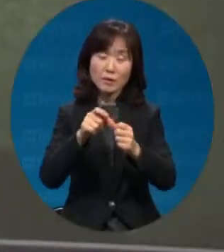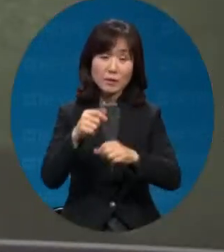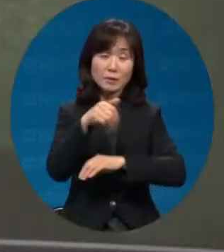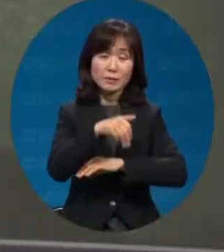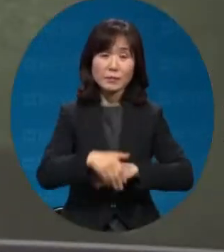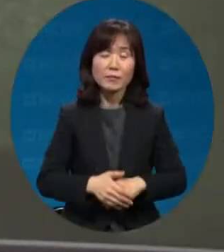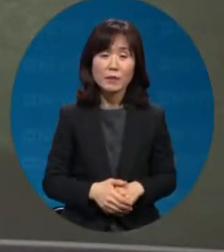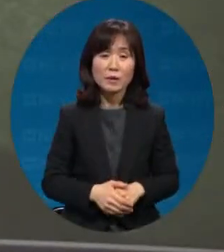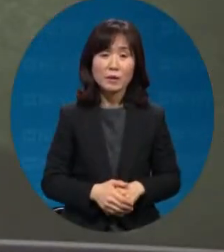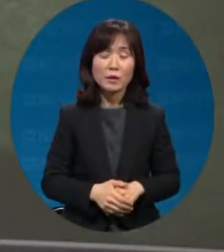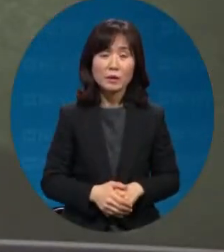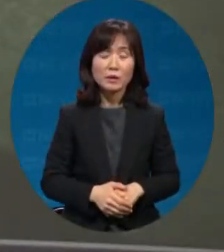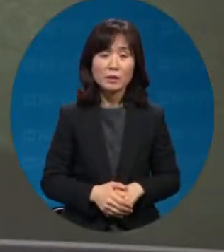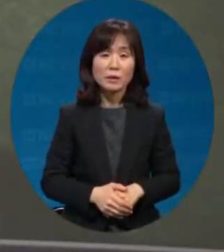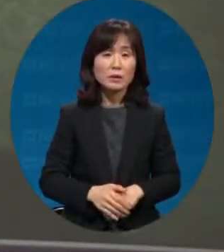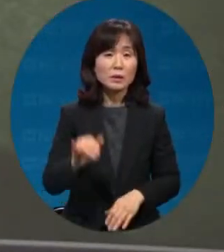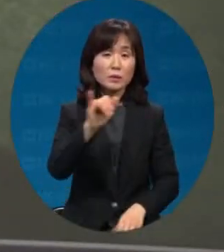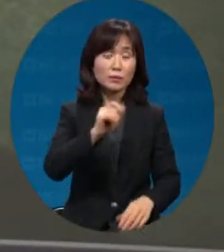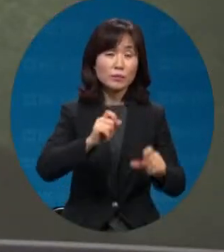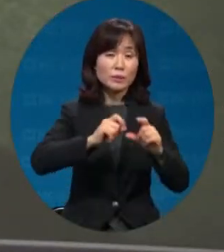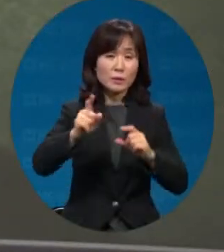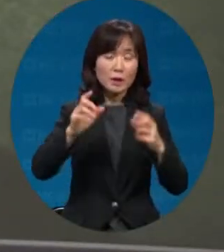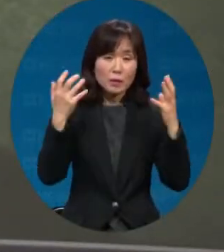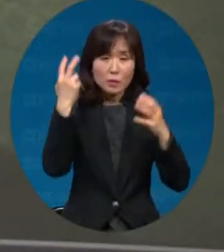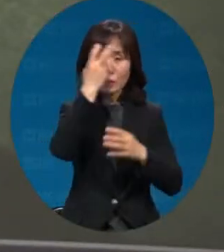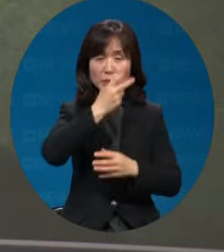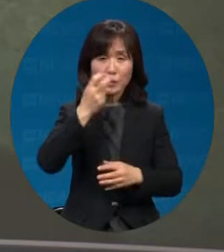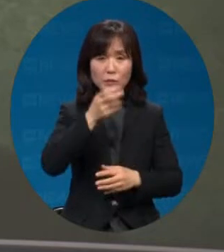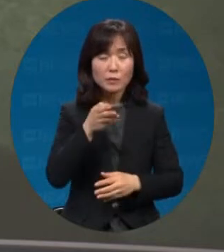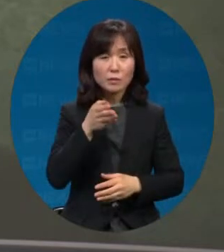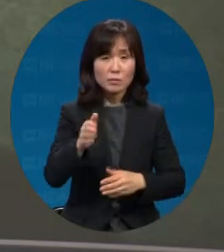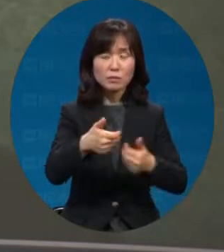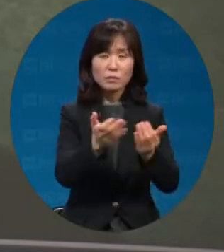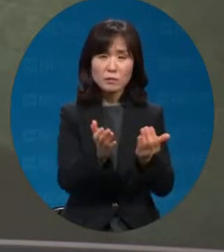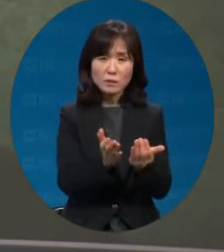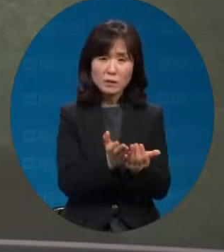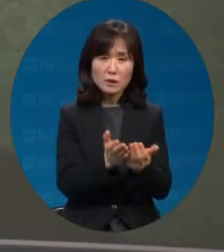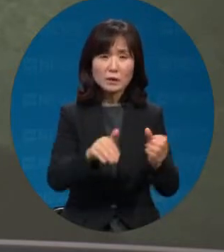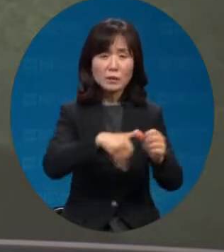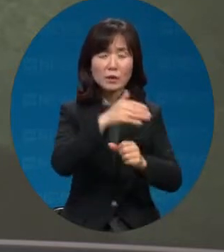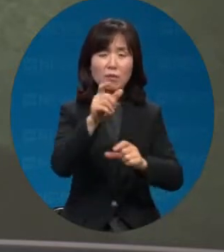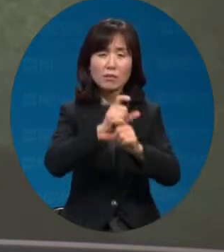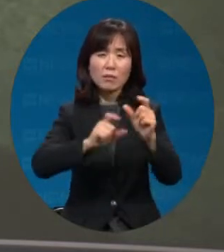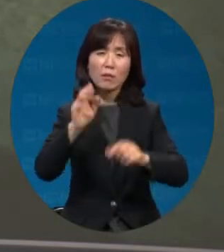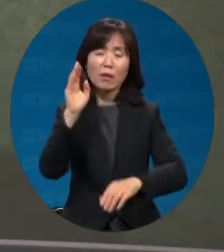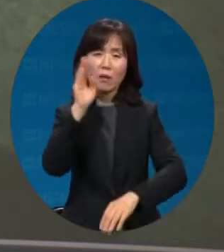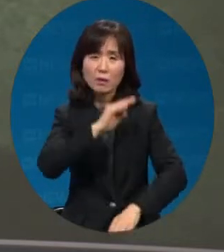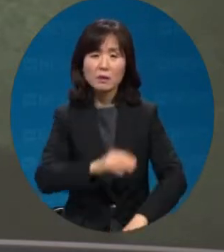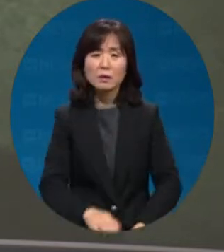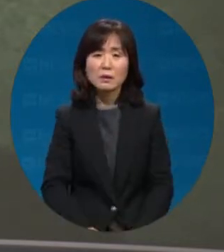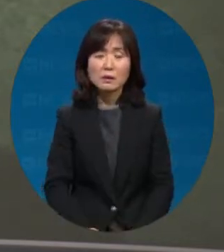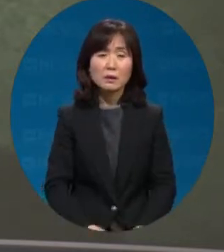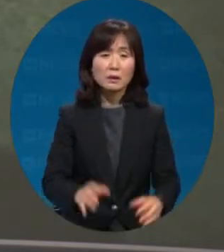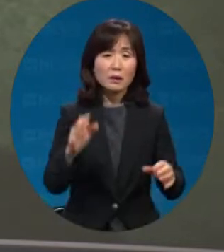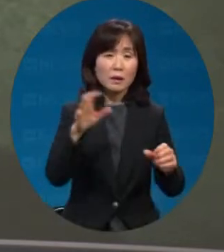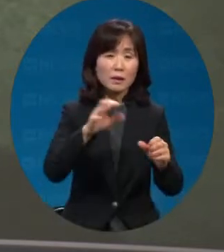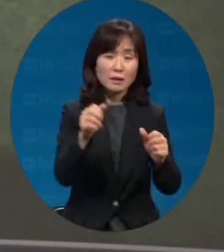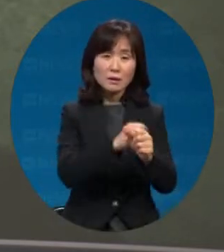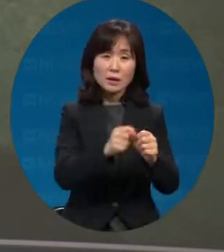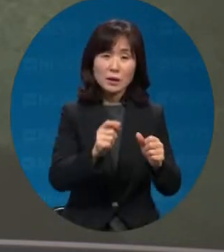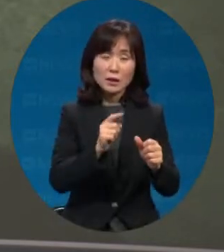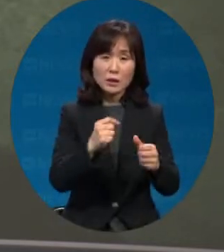네, 보신 사례와 달리 전국 대부분의 아동보호 전문기관의 사정은 더 열악합니다. 실제 학대 신고를